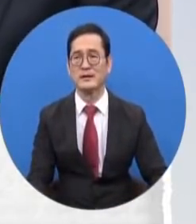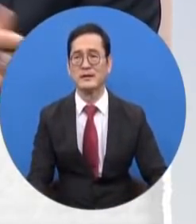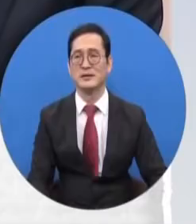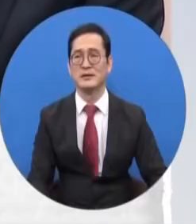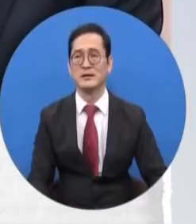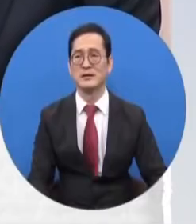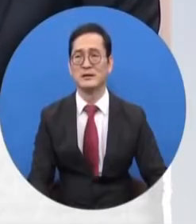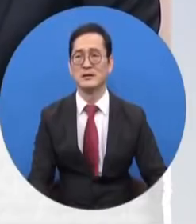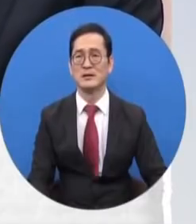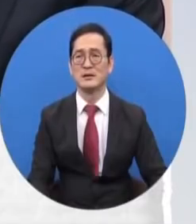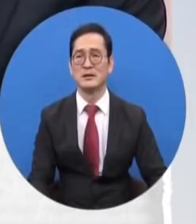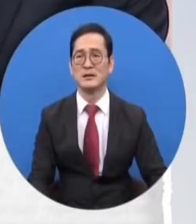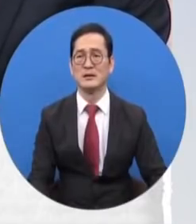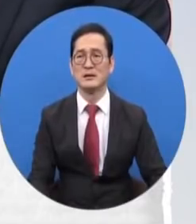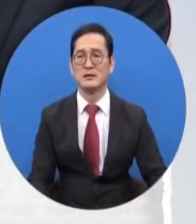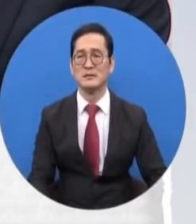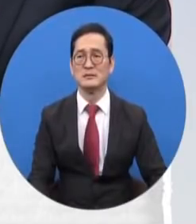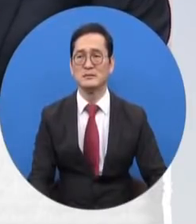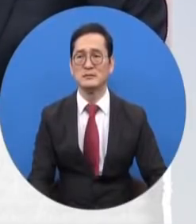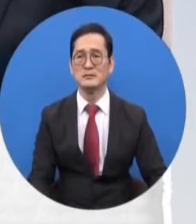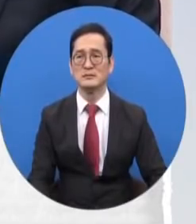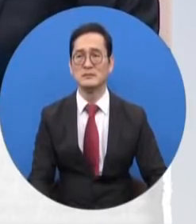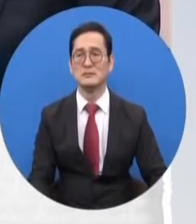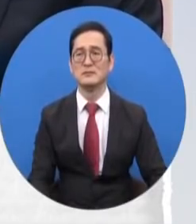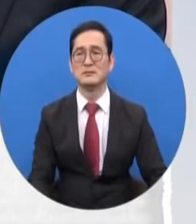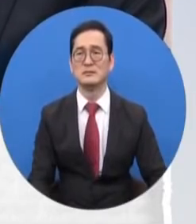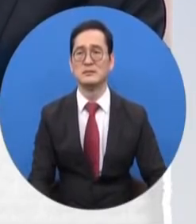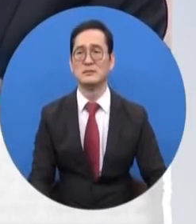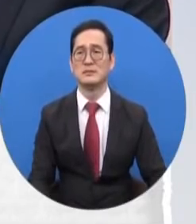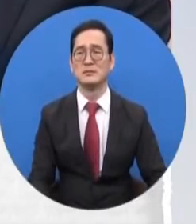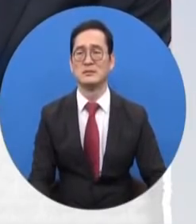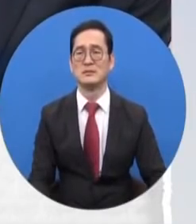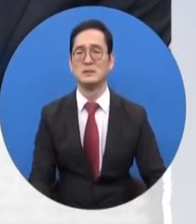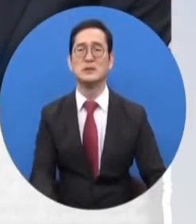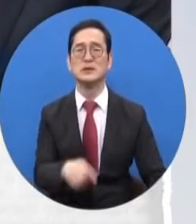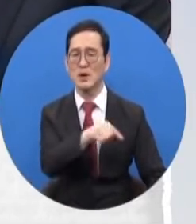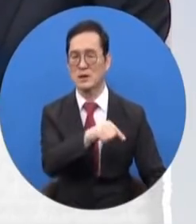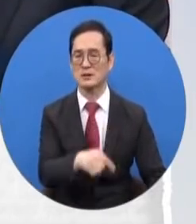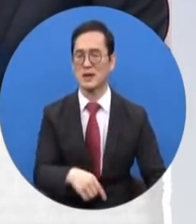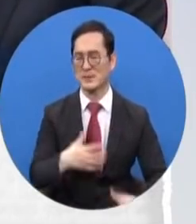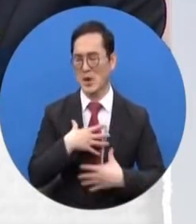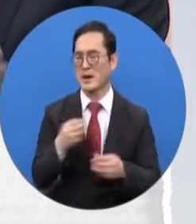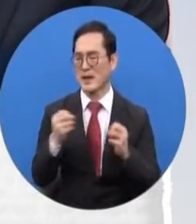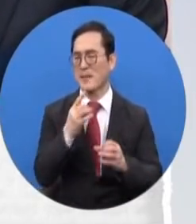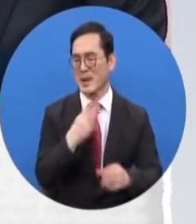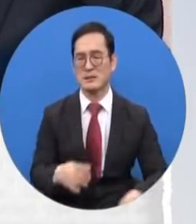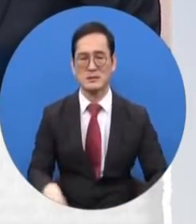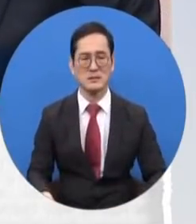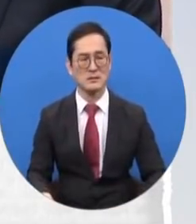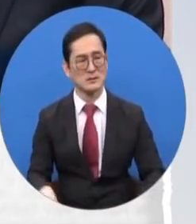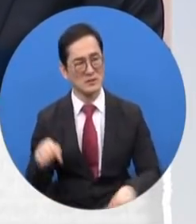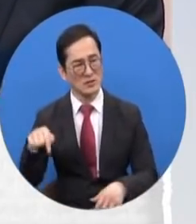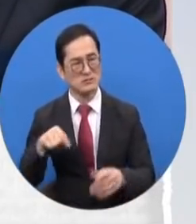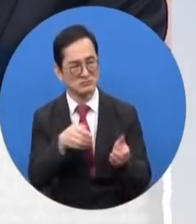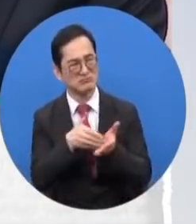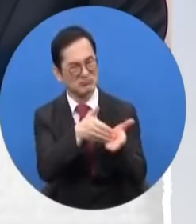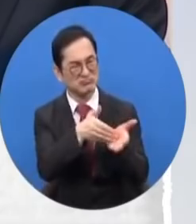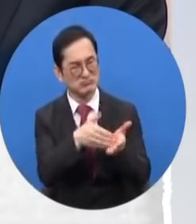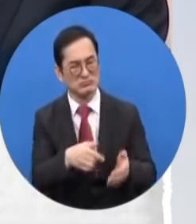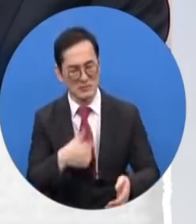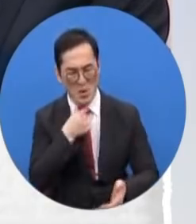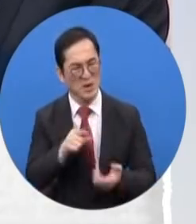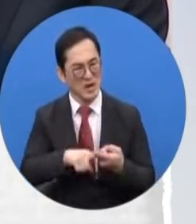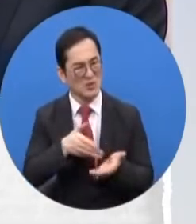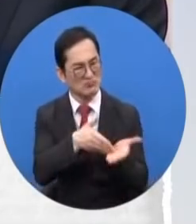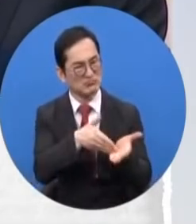청와대는 덕담만 하자라고 얘기했다면 그것도 굉장히 황당한 주문인 거죠. 반대로 또 이쪽에서는 우리의 요구를 무조건 들어줘야 한다고 요구했다면, 만약 당선인 측에서도